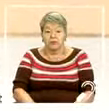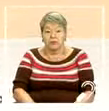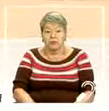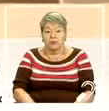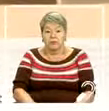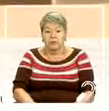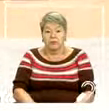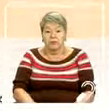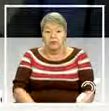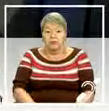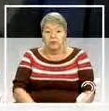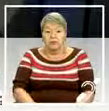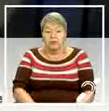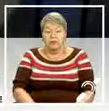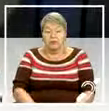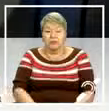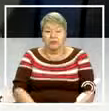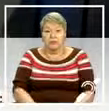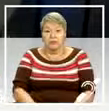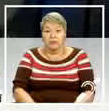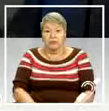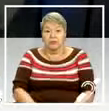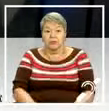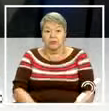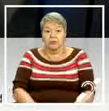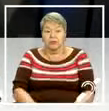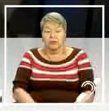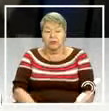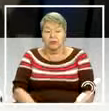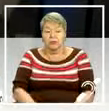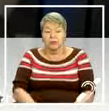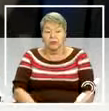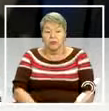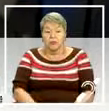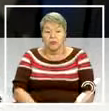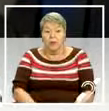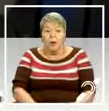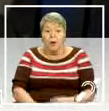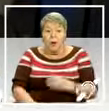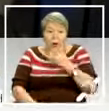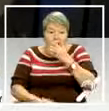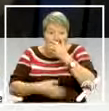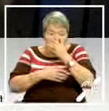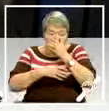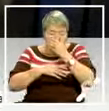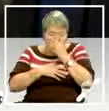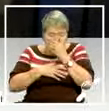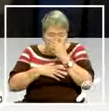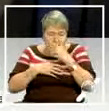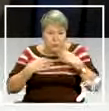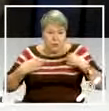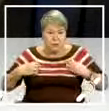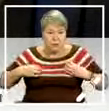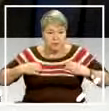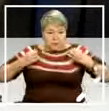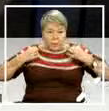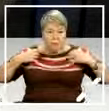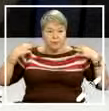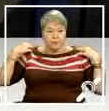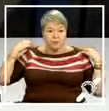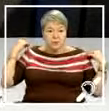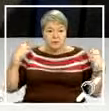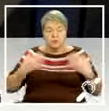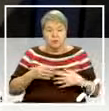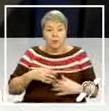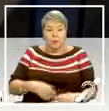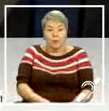L'histoire est passée. Aujourd'hui, la Roumanie est une démocratie et il est temps qu'on puisse accueillir justement ce grand artiste qui a